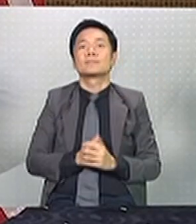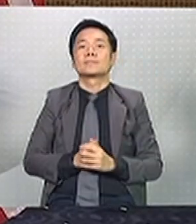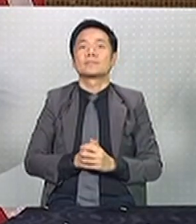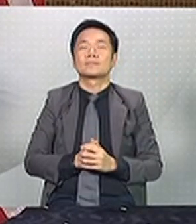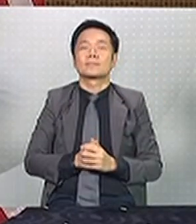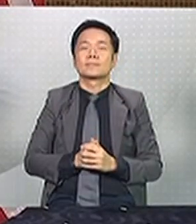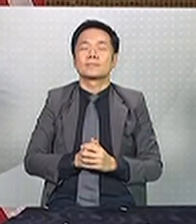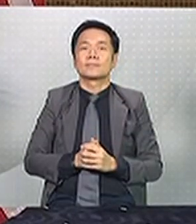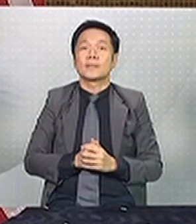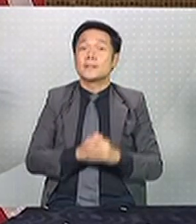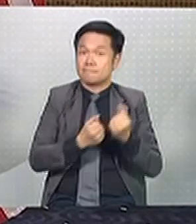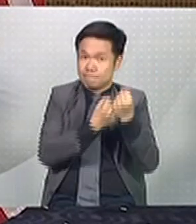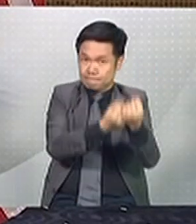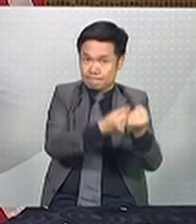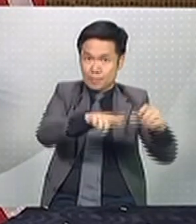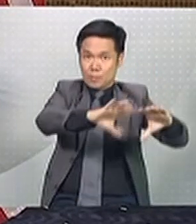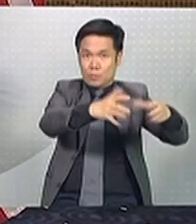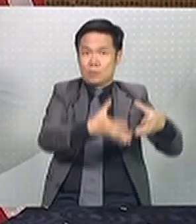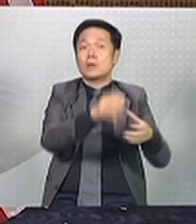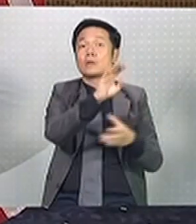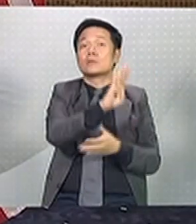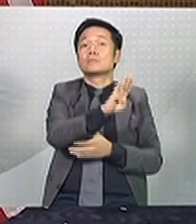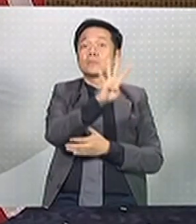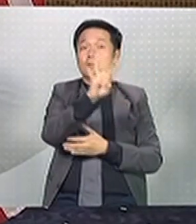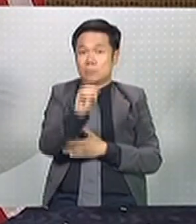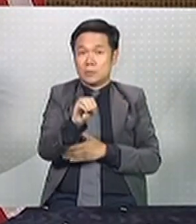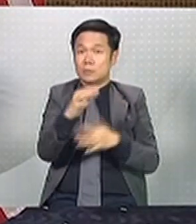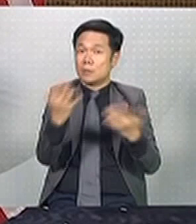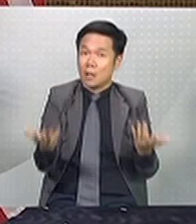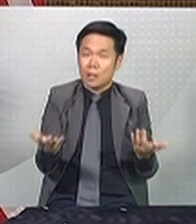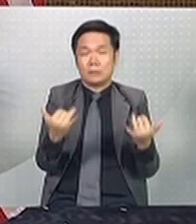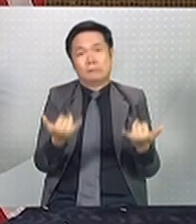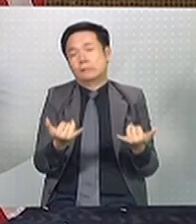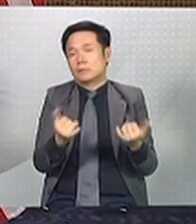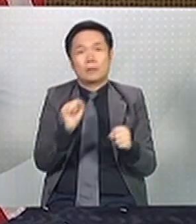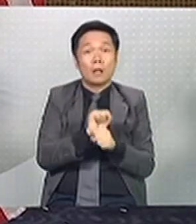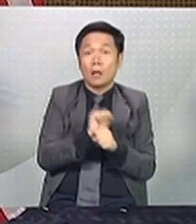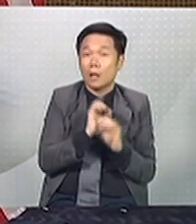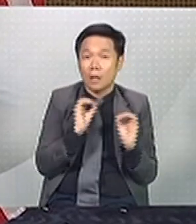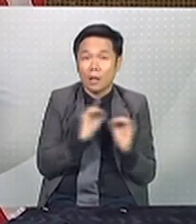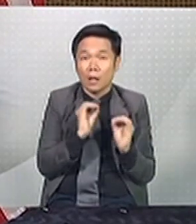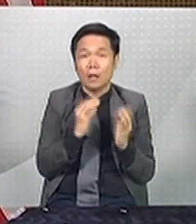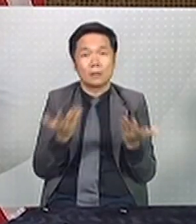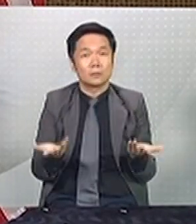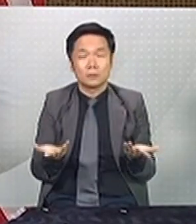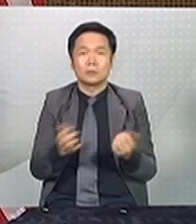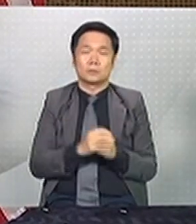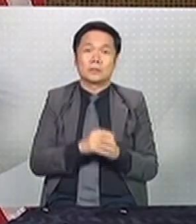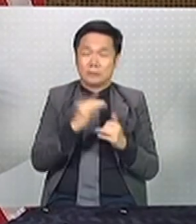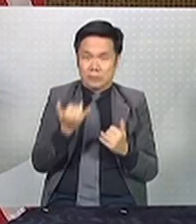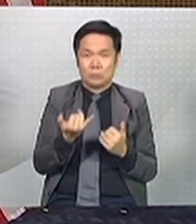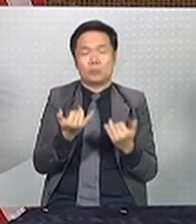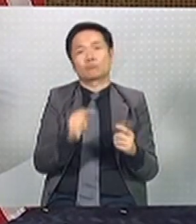bagi membantu usahawan B40 dan rakyat yang hilang mata pencarian. Satu program keuangan